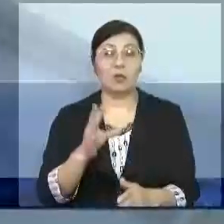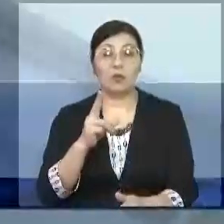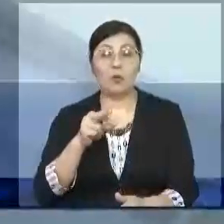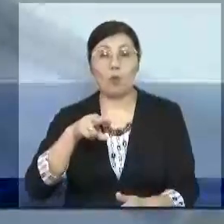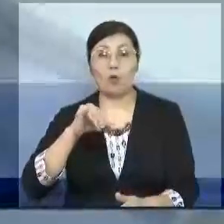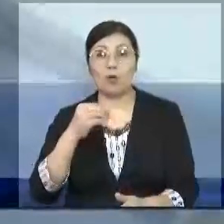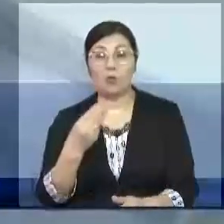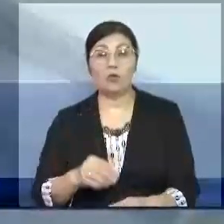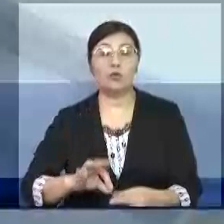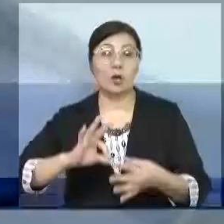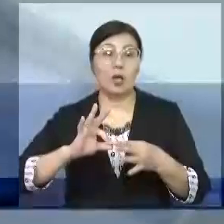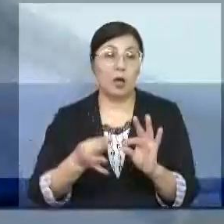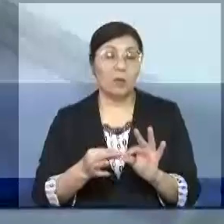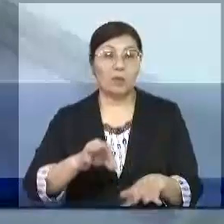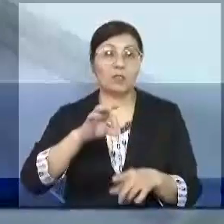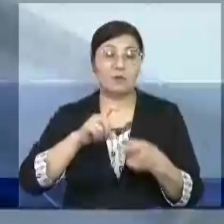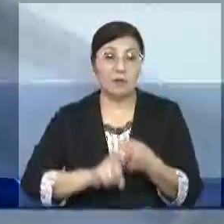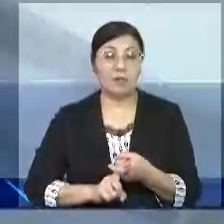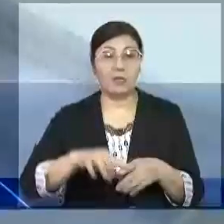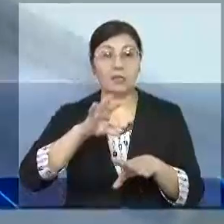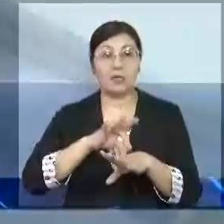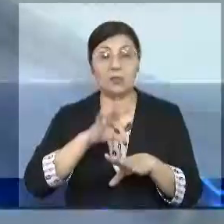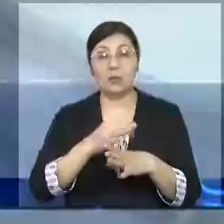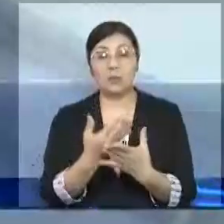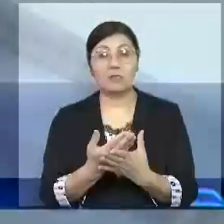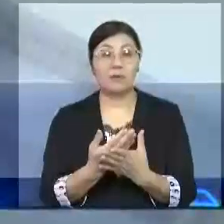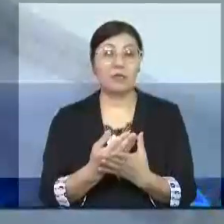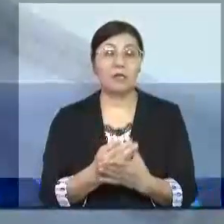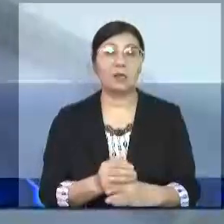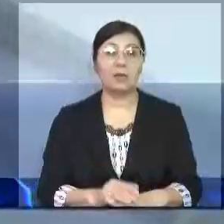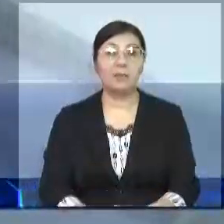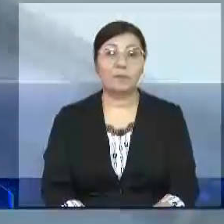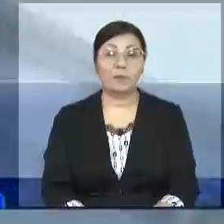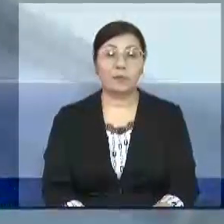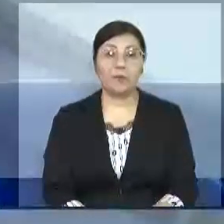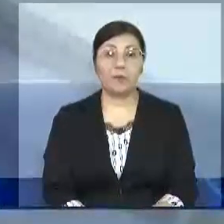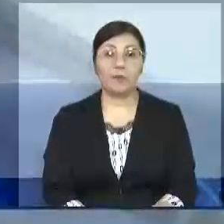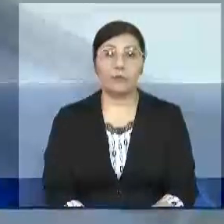инфекционное заболевание. Вызывается бактерией Bordetella pertussis.